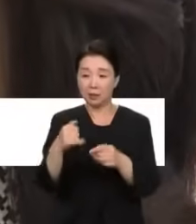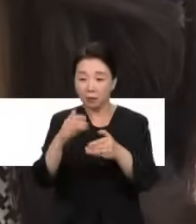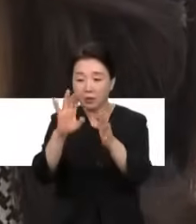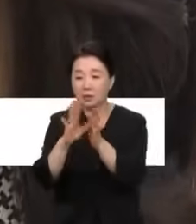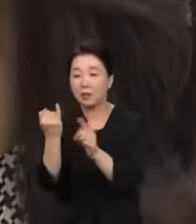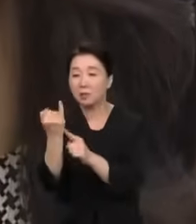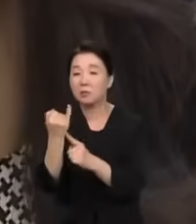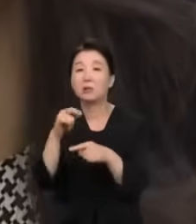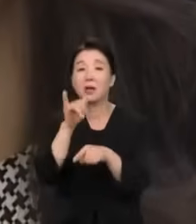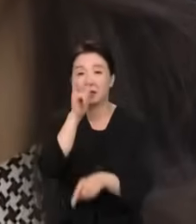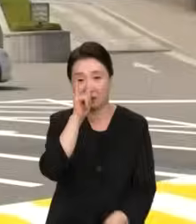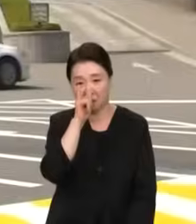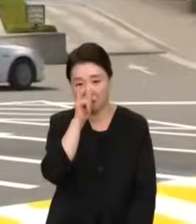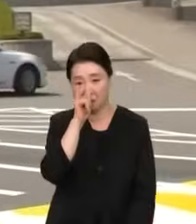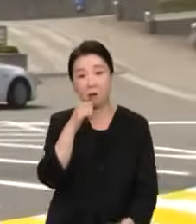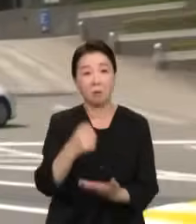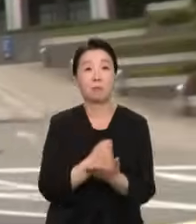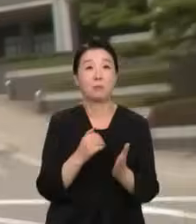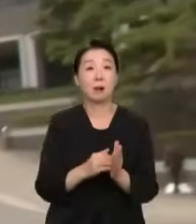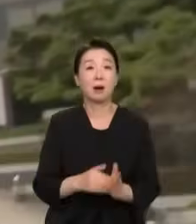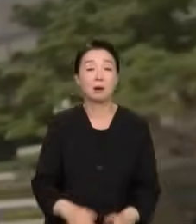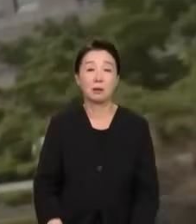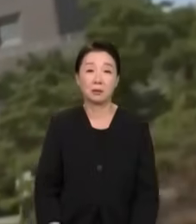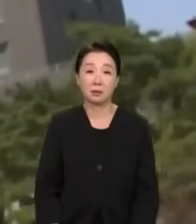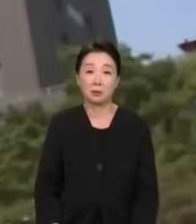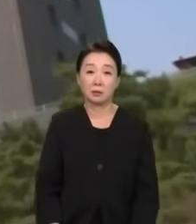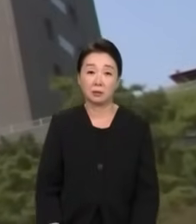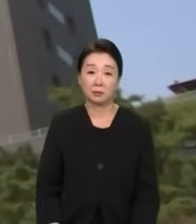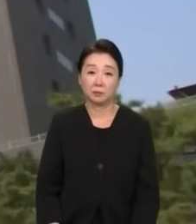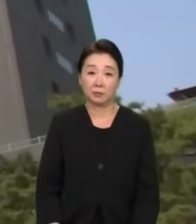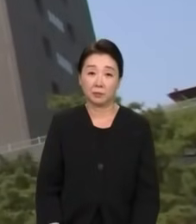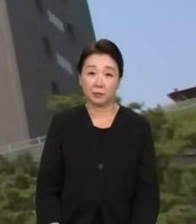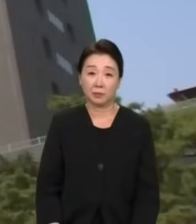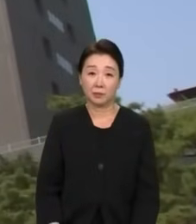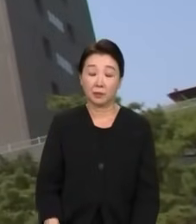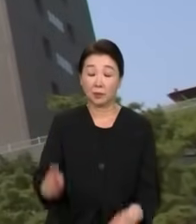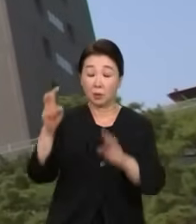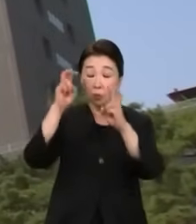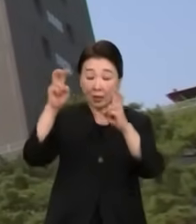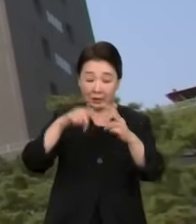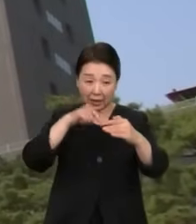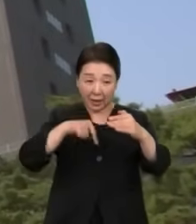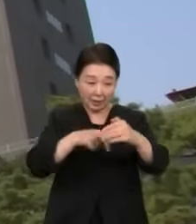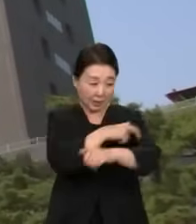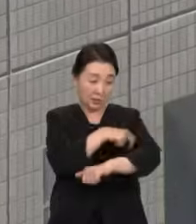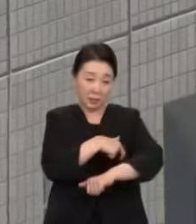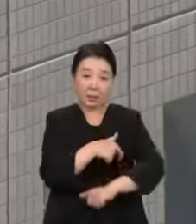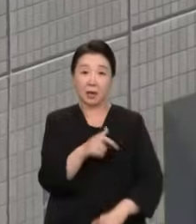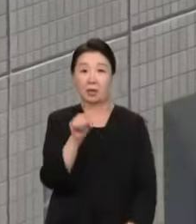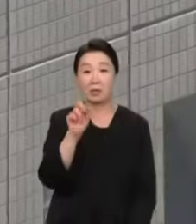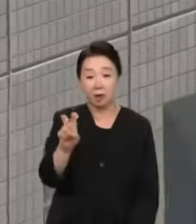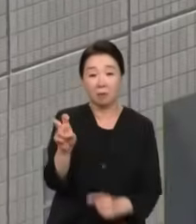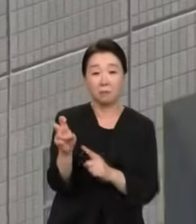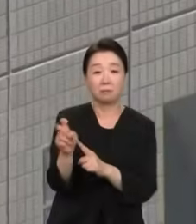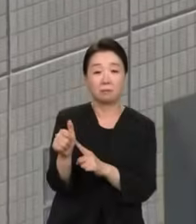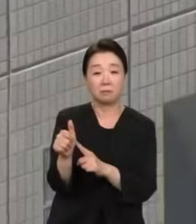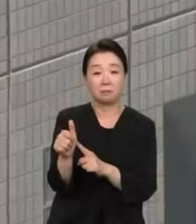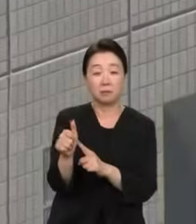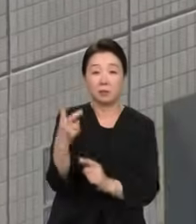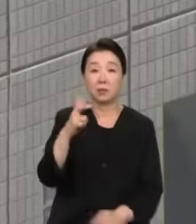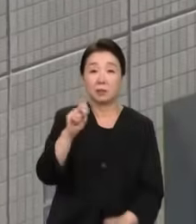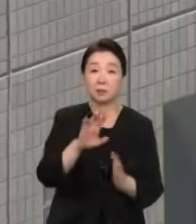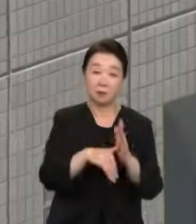취지의 진수를 확보했습니다 도이치 모터스 사내 이사이자 최고 재무 책임자였던 연모 씨가 2021년